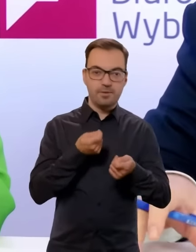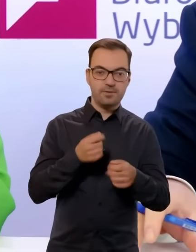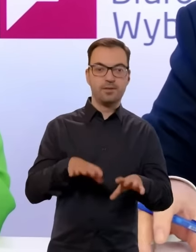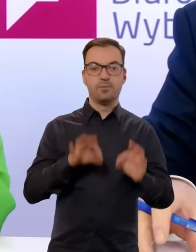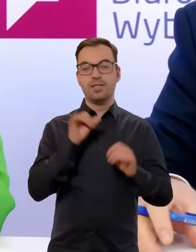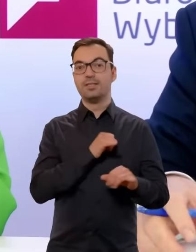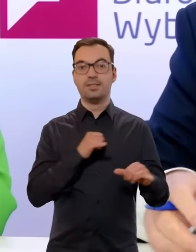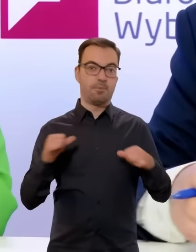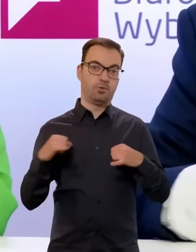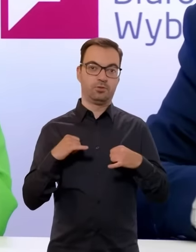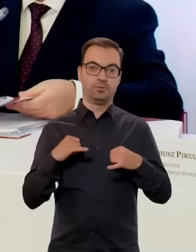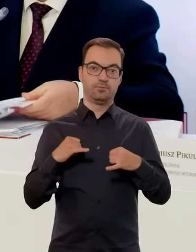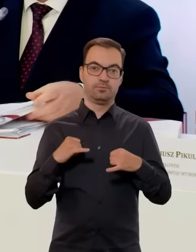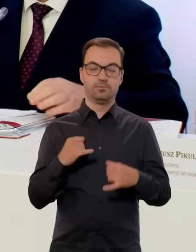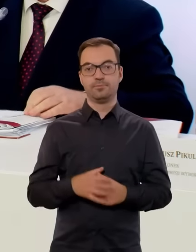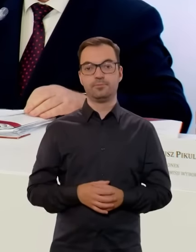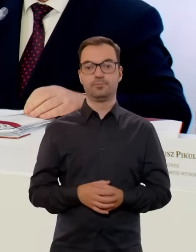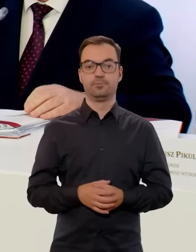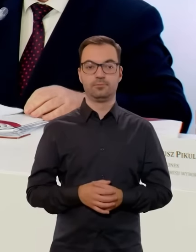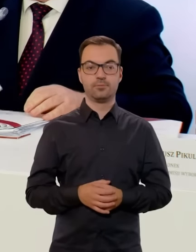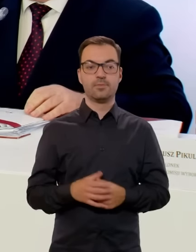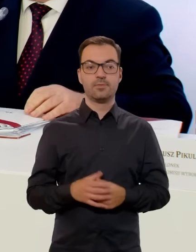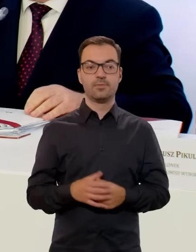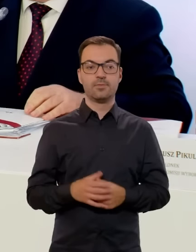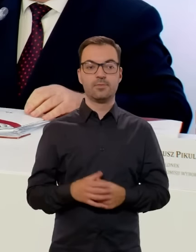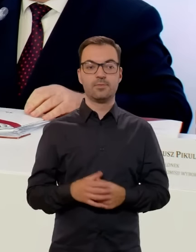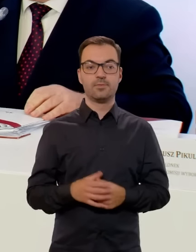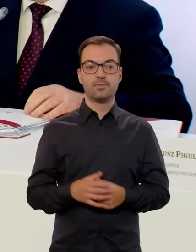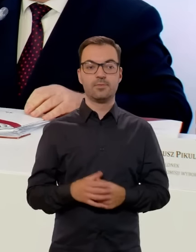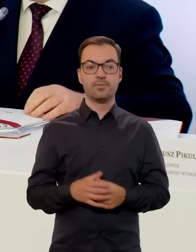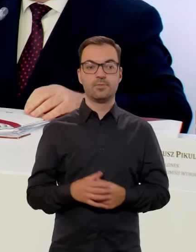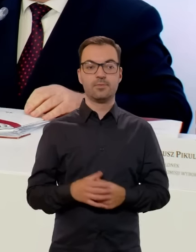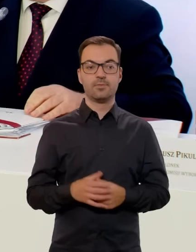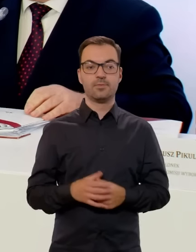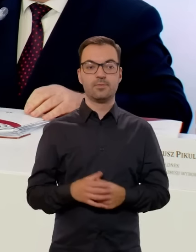w wyborach samorządowych. Natomiast zbieranie podpisów